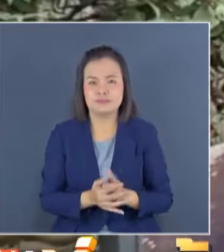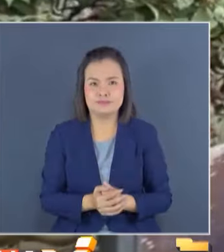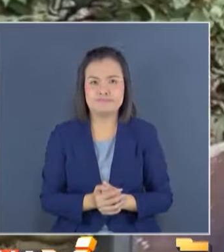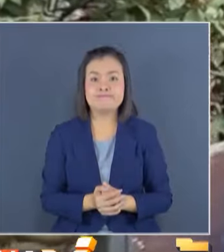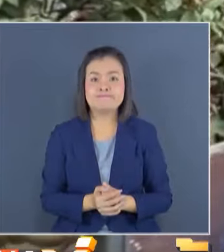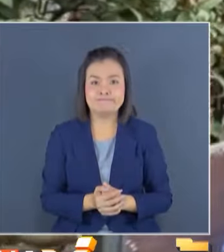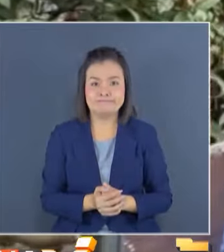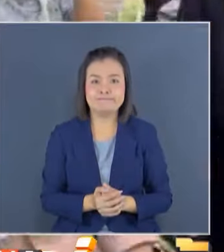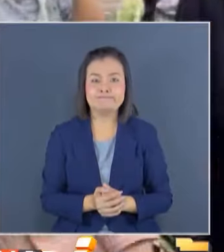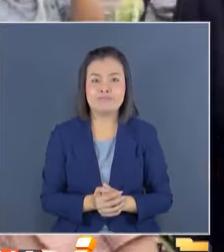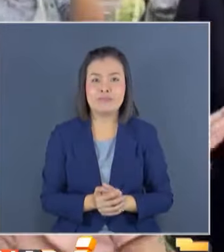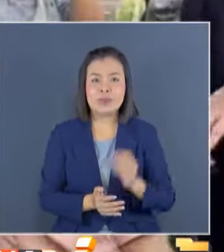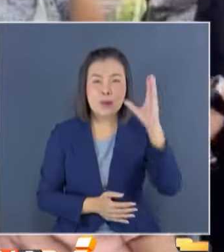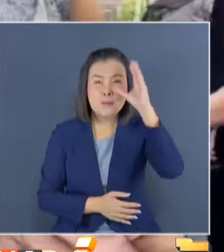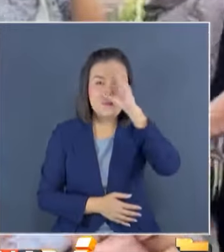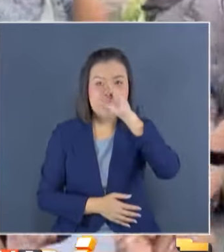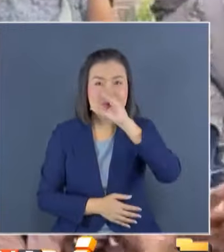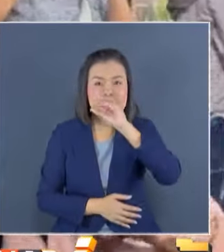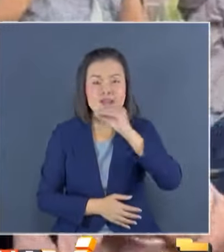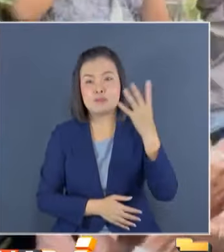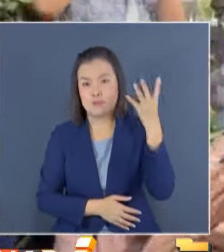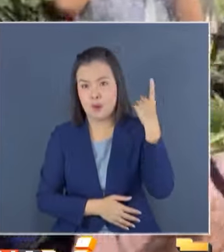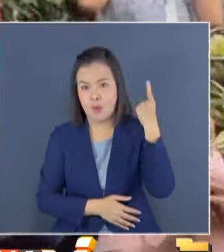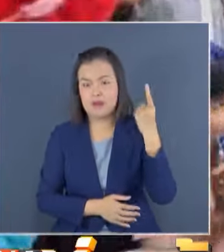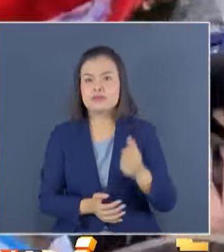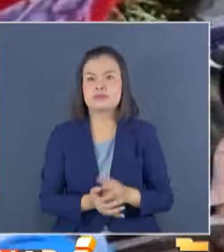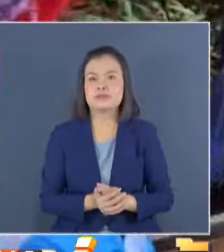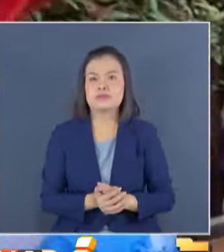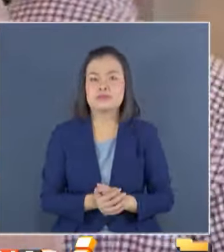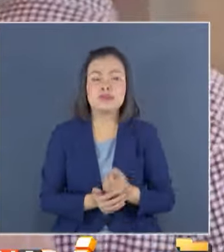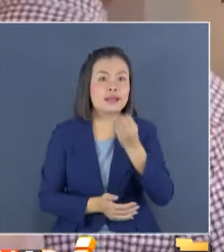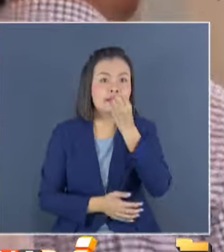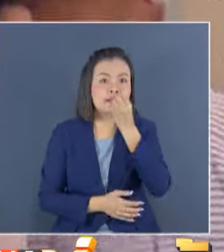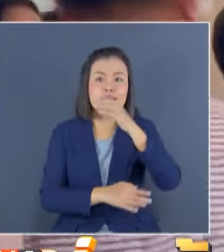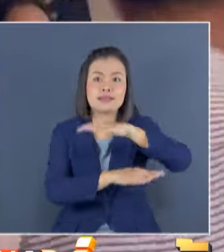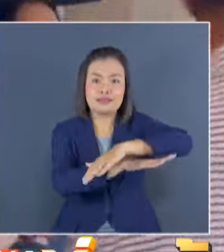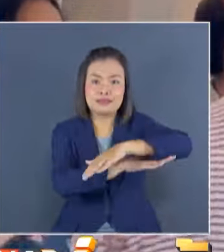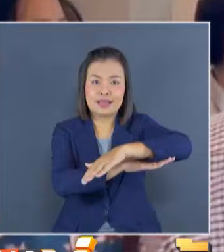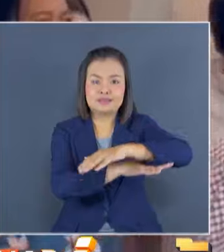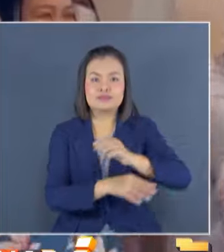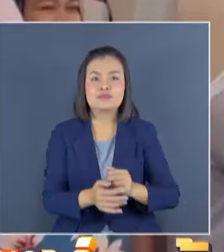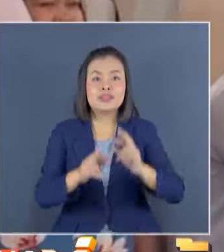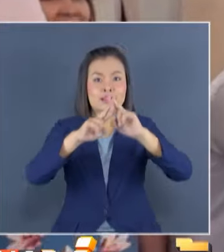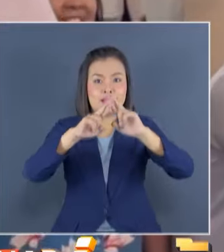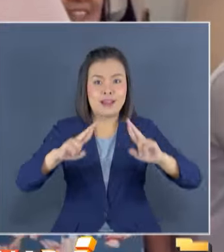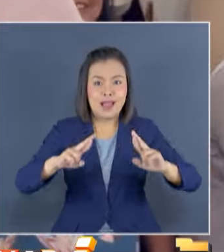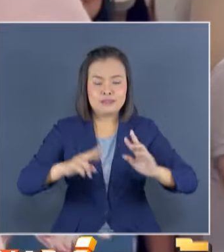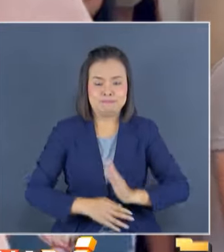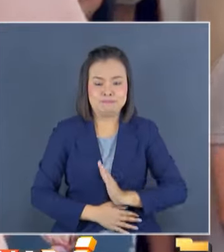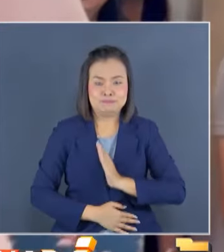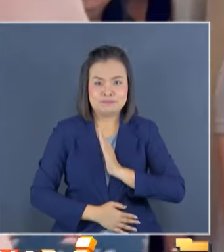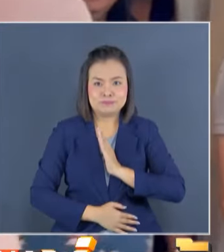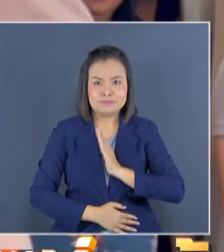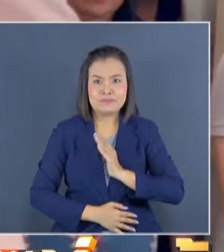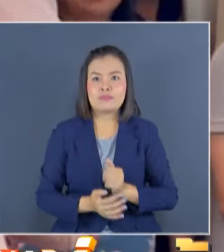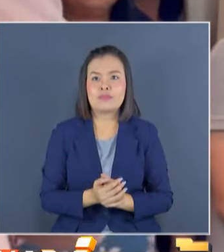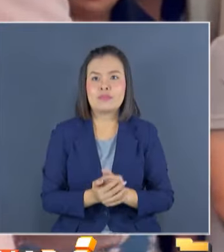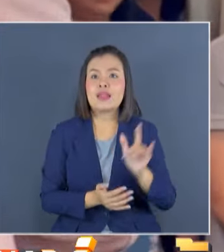แล้วก็ปิดท้ายช่วงค่ำวานนี้ครับคุณทักษิณเองก็มีการไปรับประทานอาหารมื้อเย็นที่ภัตตาคารเจียท้งเฮงนะครับฟ้าห้